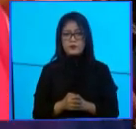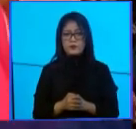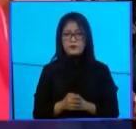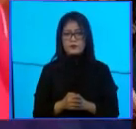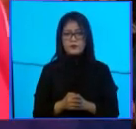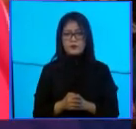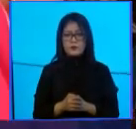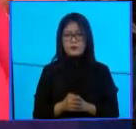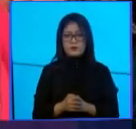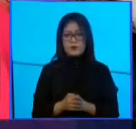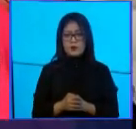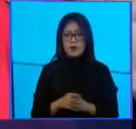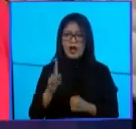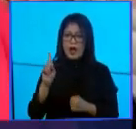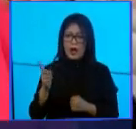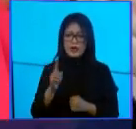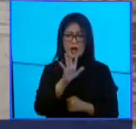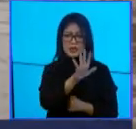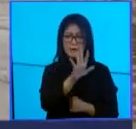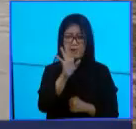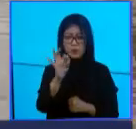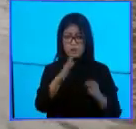sekitar 50 rumah lebih.